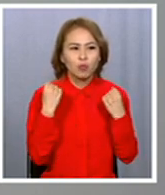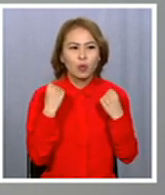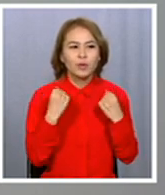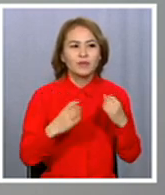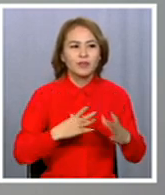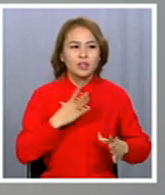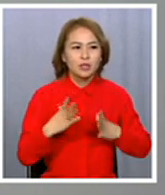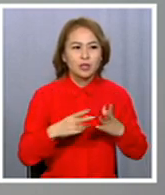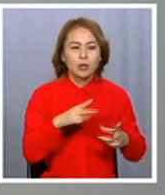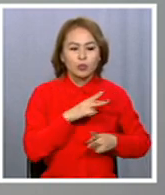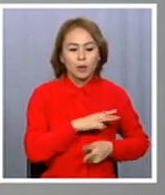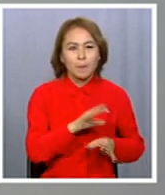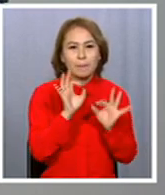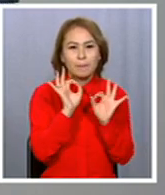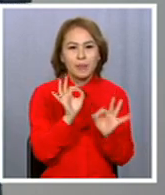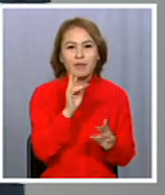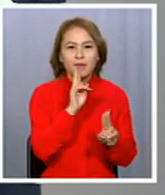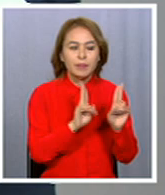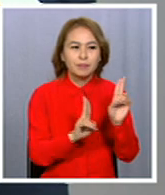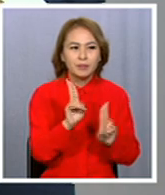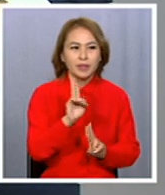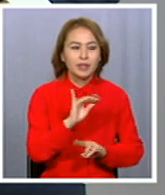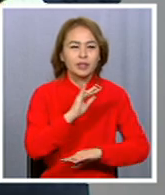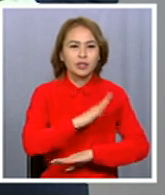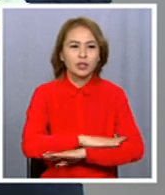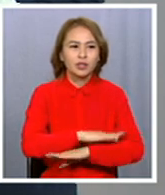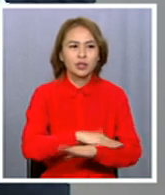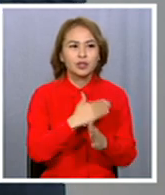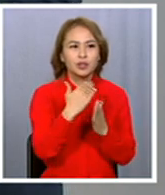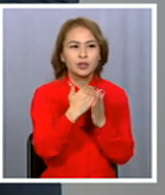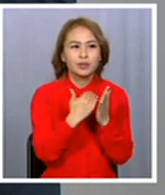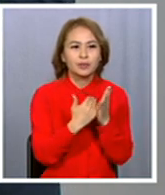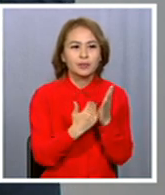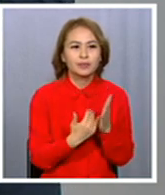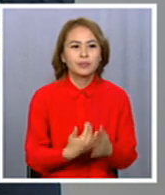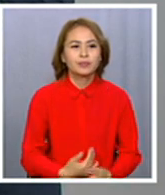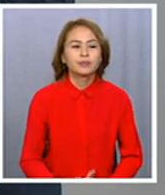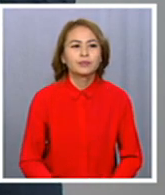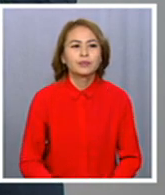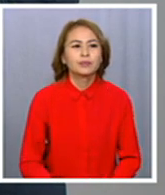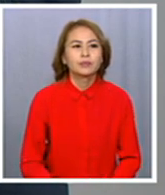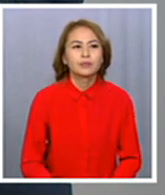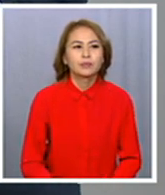труд, правильное питание, режим. Замечательно.